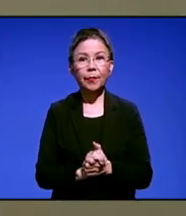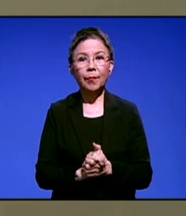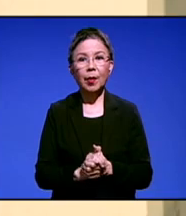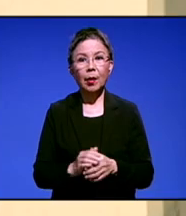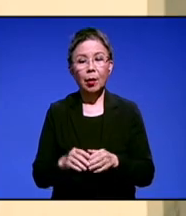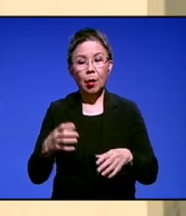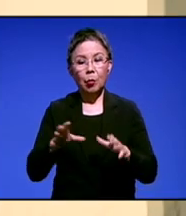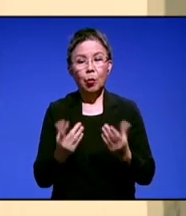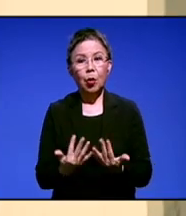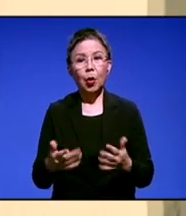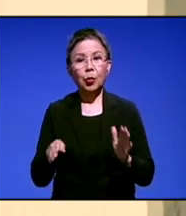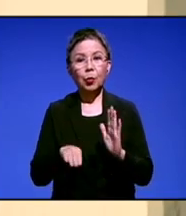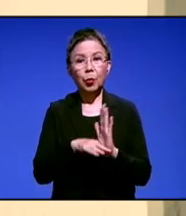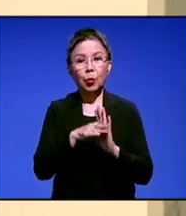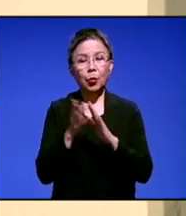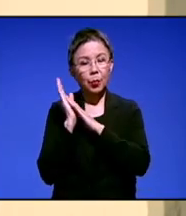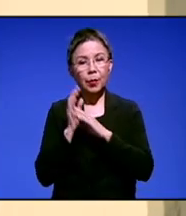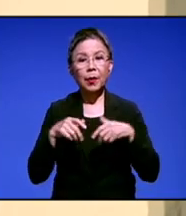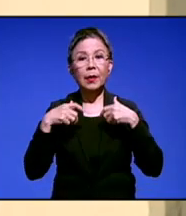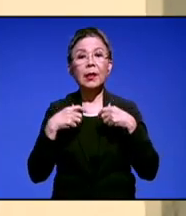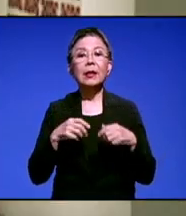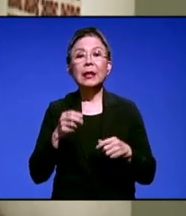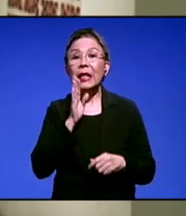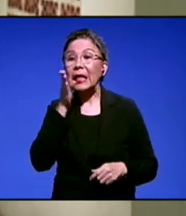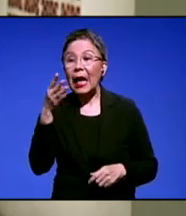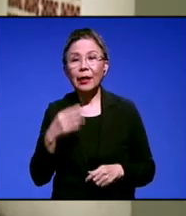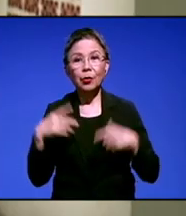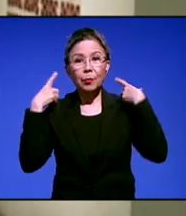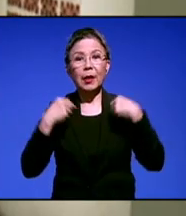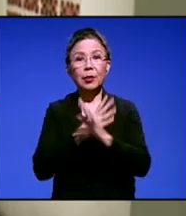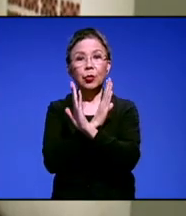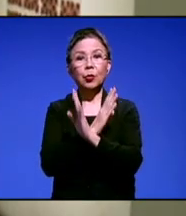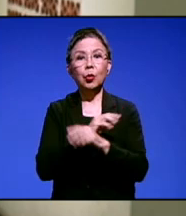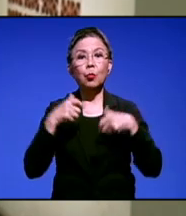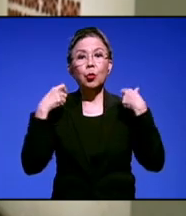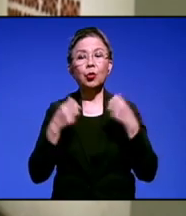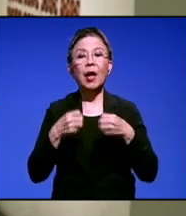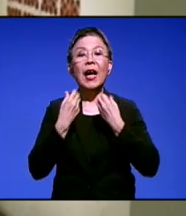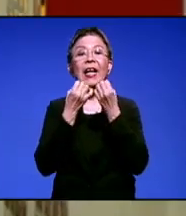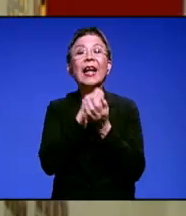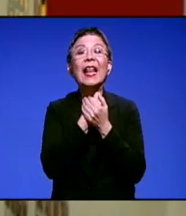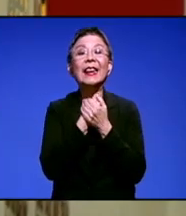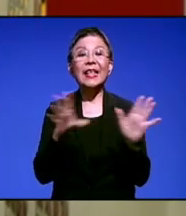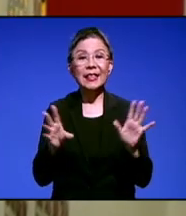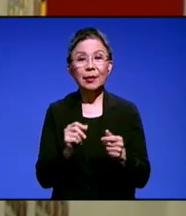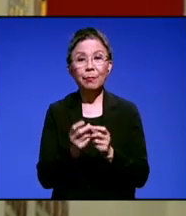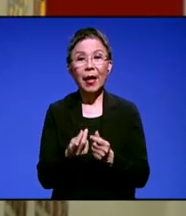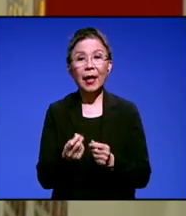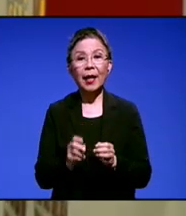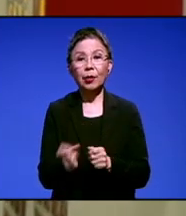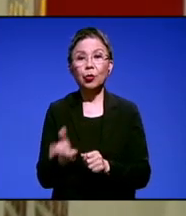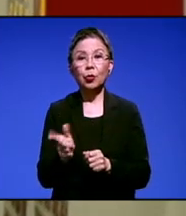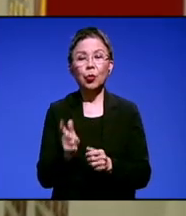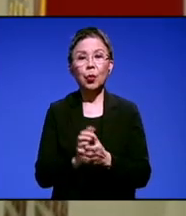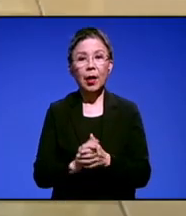Penghuni rumah susun berkaca pada kebijakan Gubernur Jawa Timur Kofifa Indar Parawansa yang menggratiskan biaya sewa penghuni 772